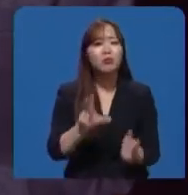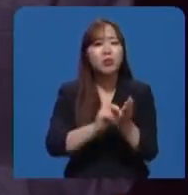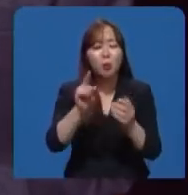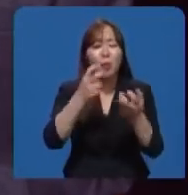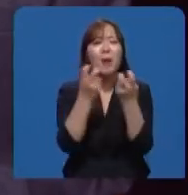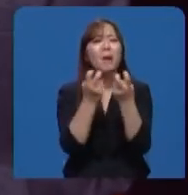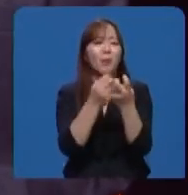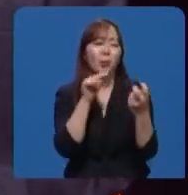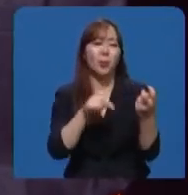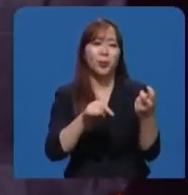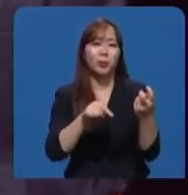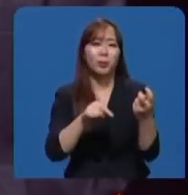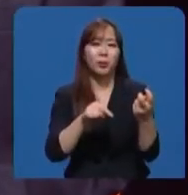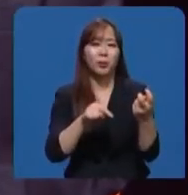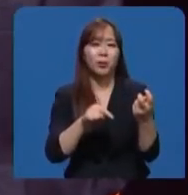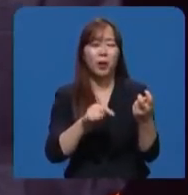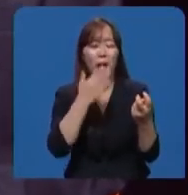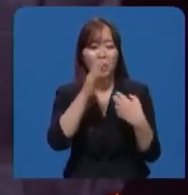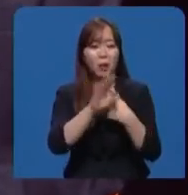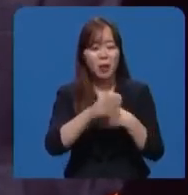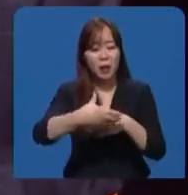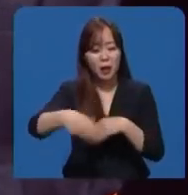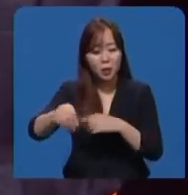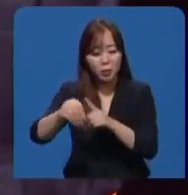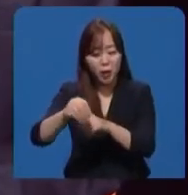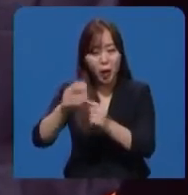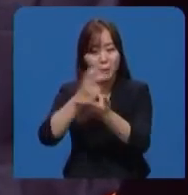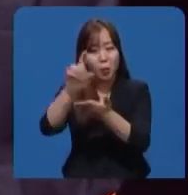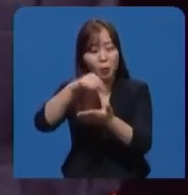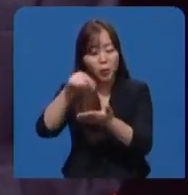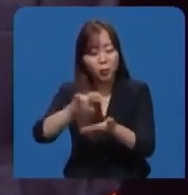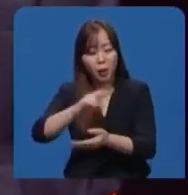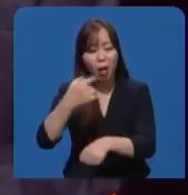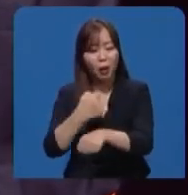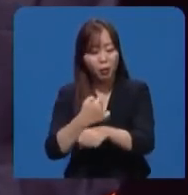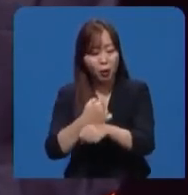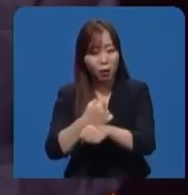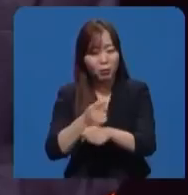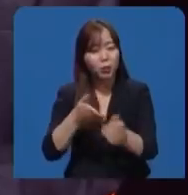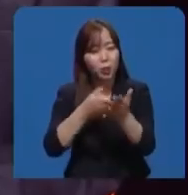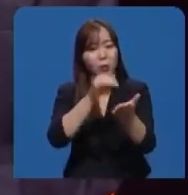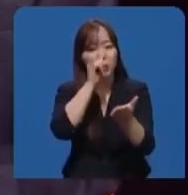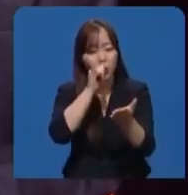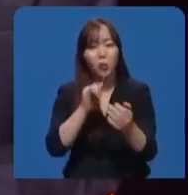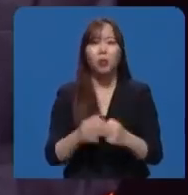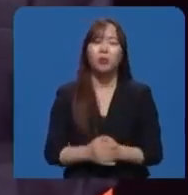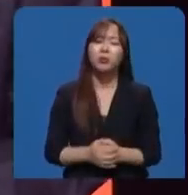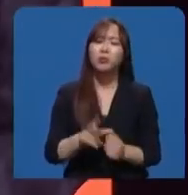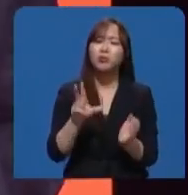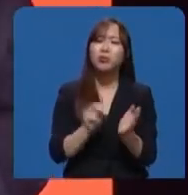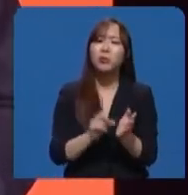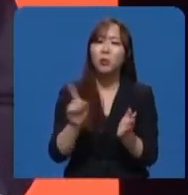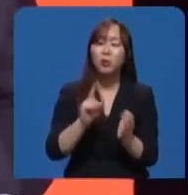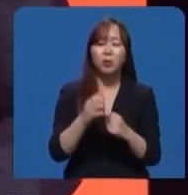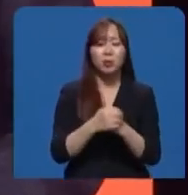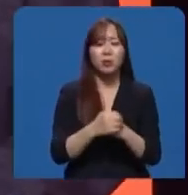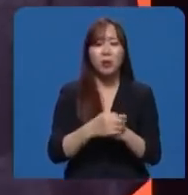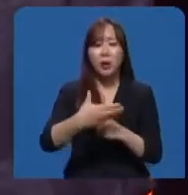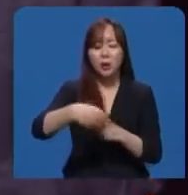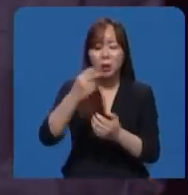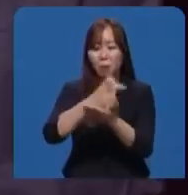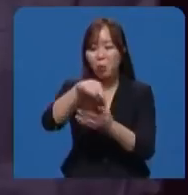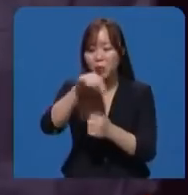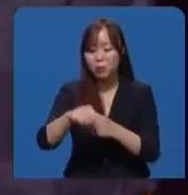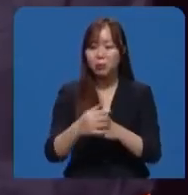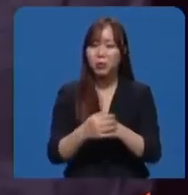문제가 방법인데 예. 가급적 임대법인으로 전환하겠다. 그래서 임대료를 제한하겠다는 것도 있고. 근데 문제는 임대법인으로